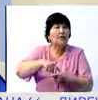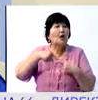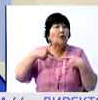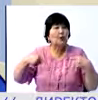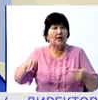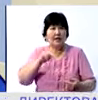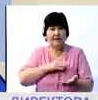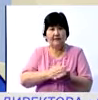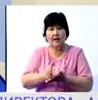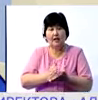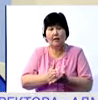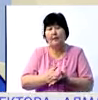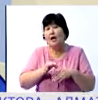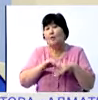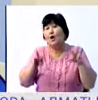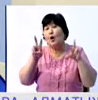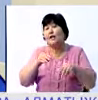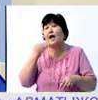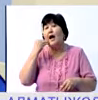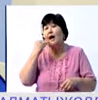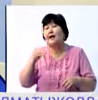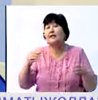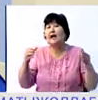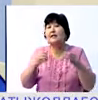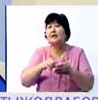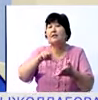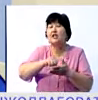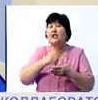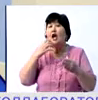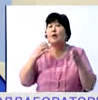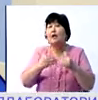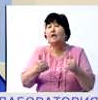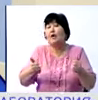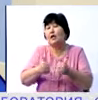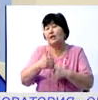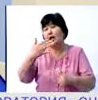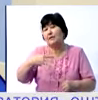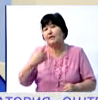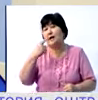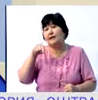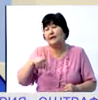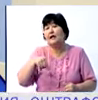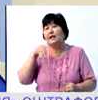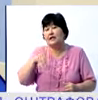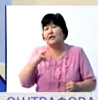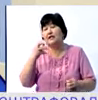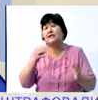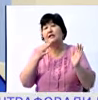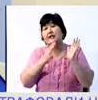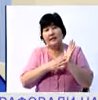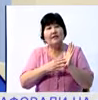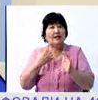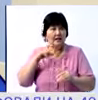сфер. Проведен анализ качественного состава членов партии в ее рядах 51 309